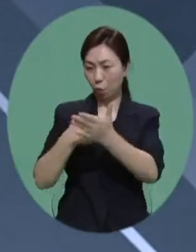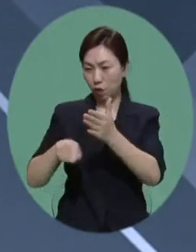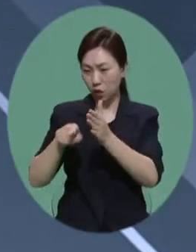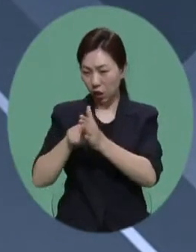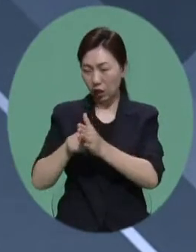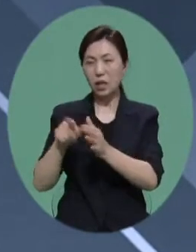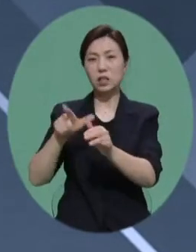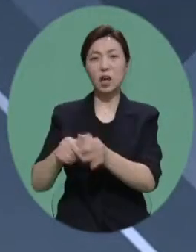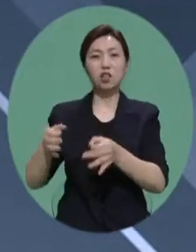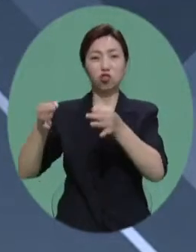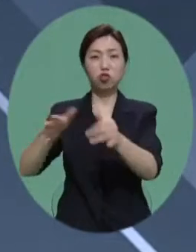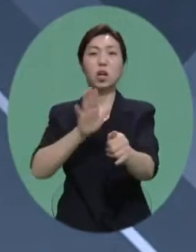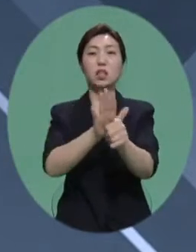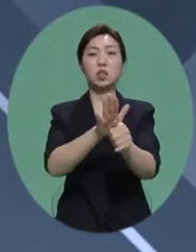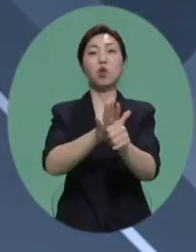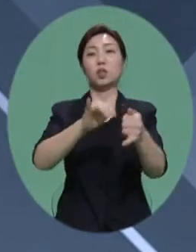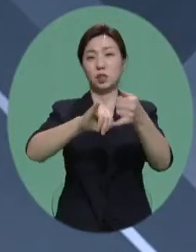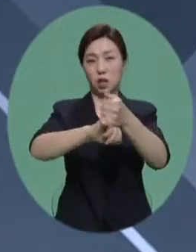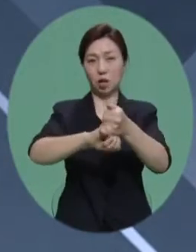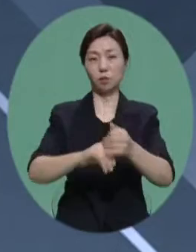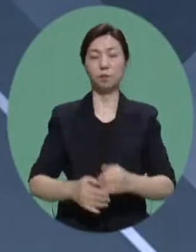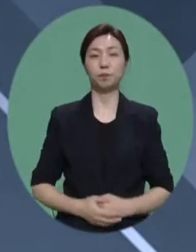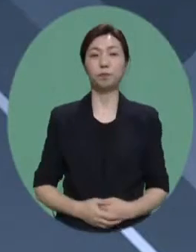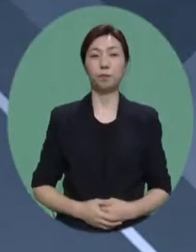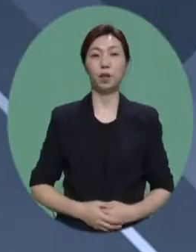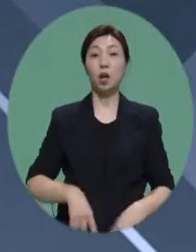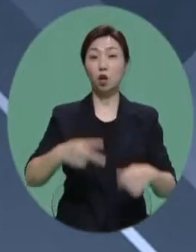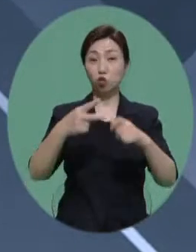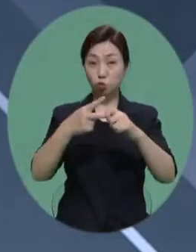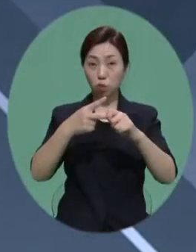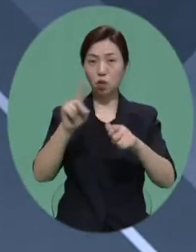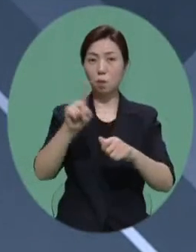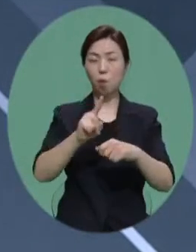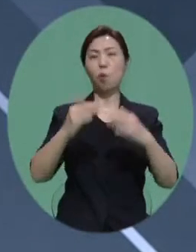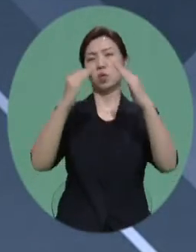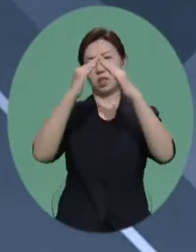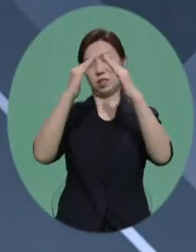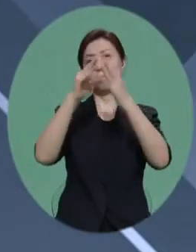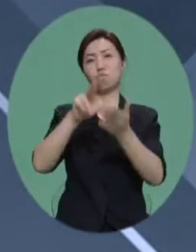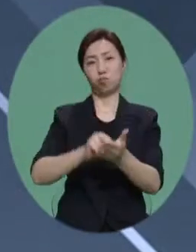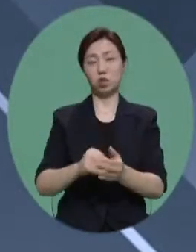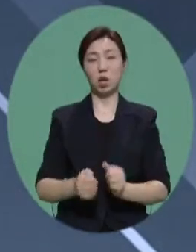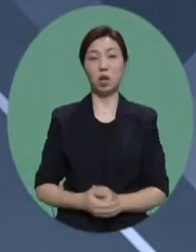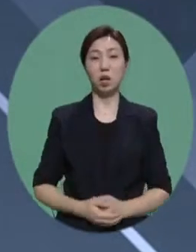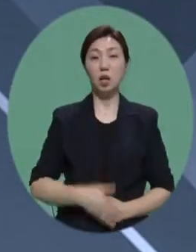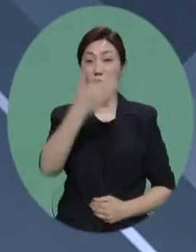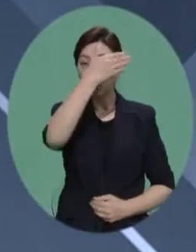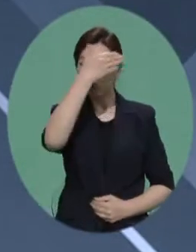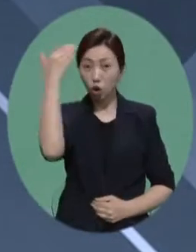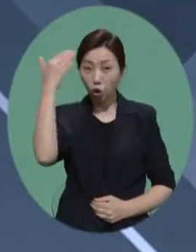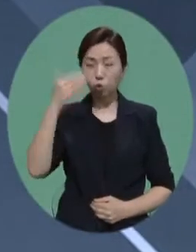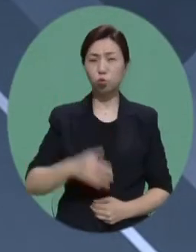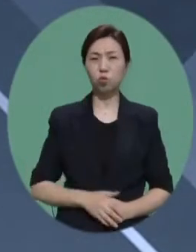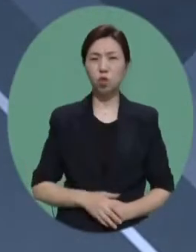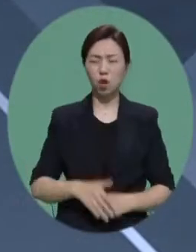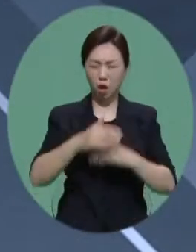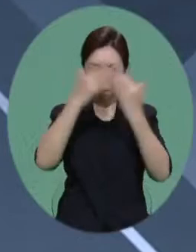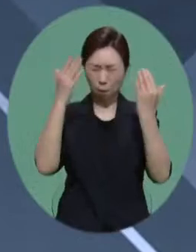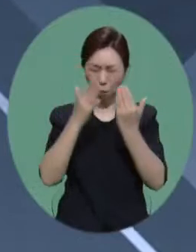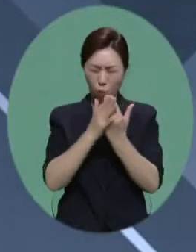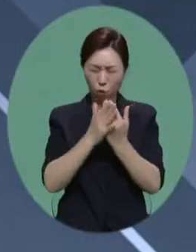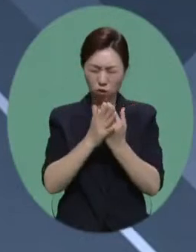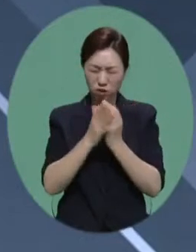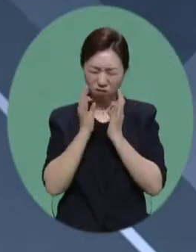입니다 이 주거 문제는 사실 가장 큰 청년들이 문제가 됐습니다 청년들도 0 끌 하지 않고